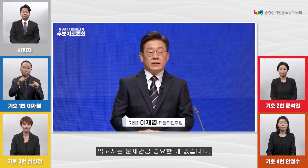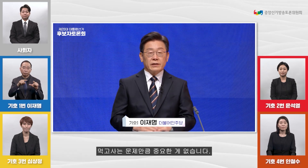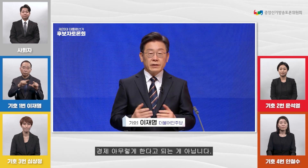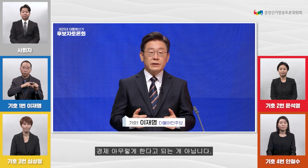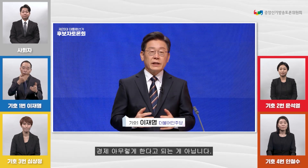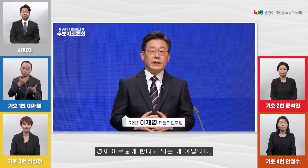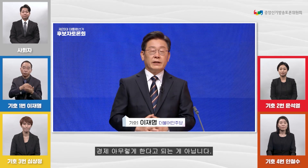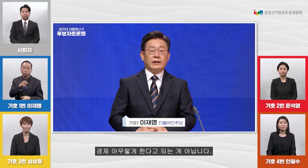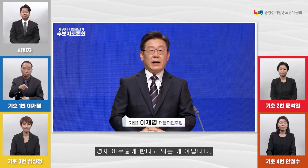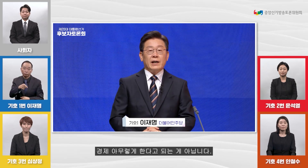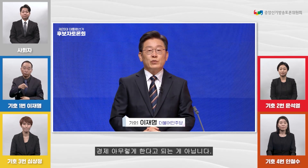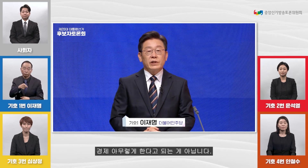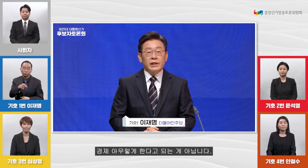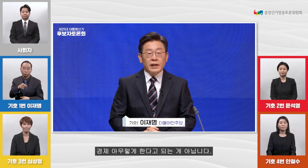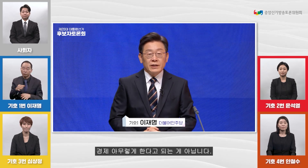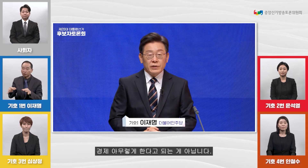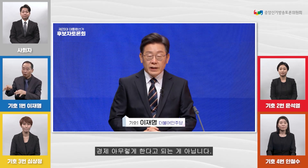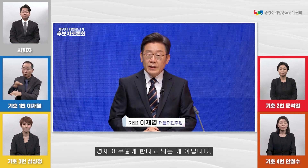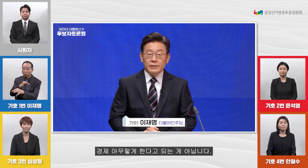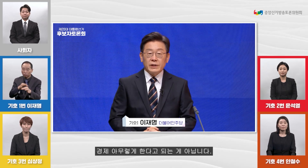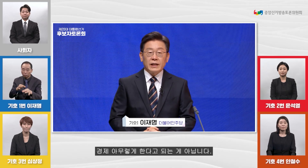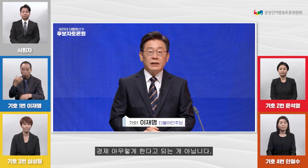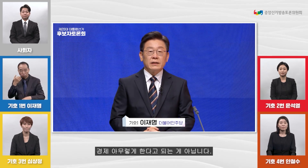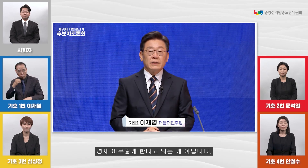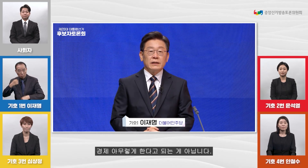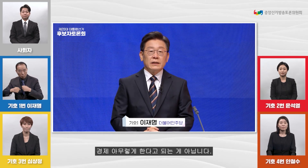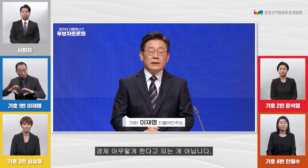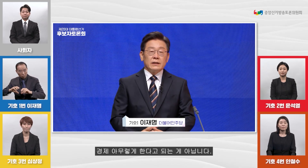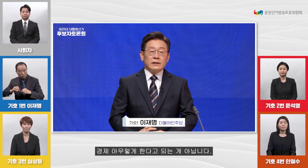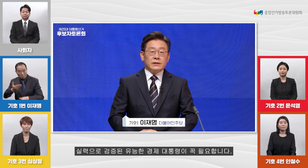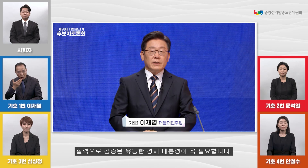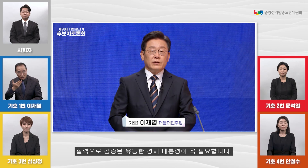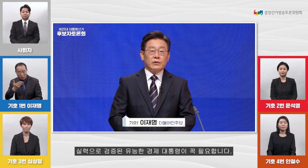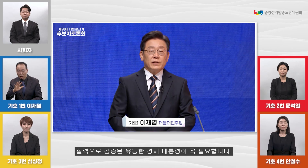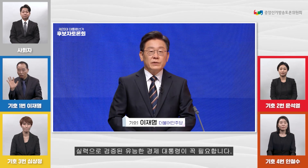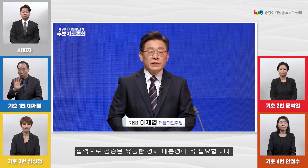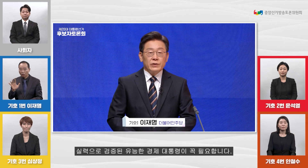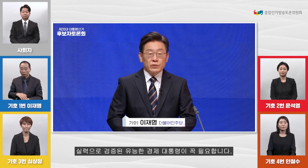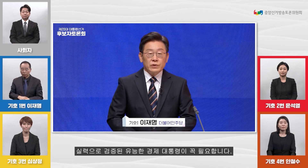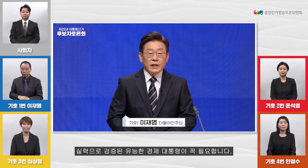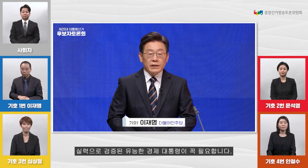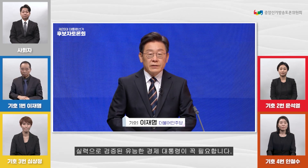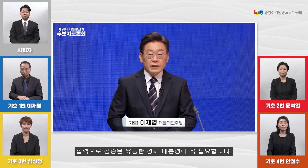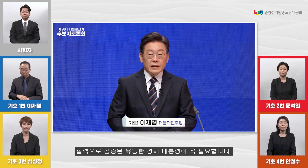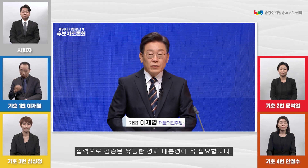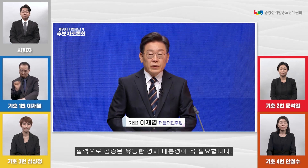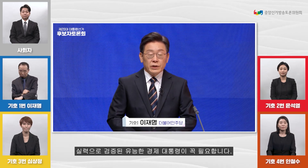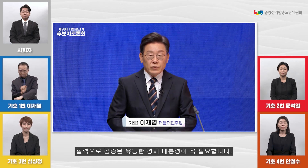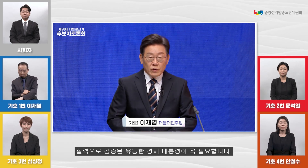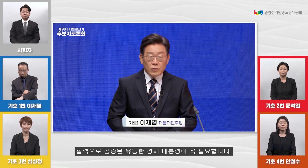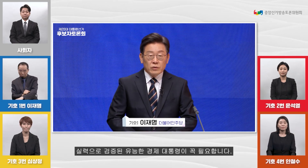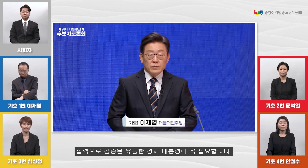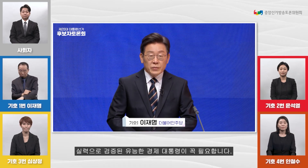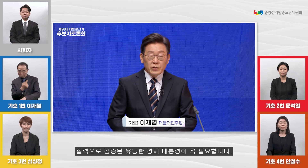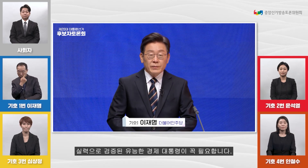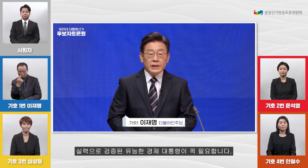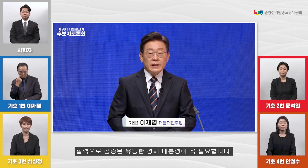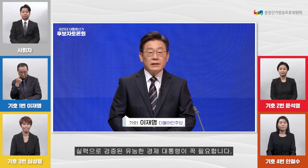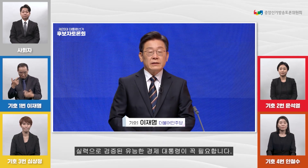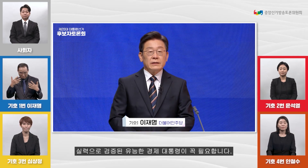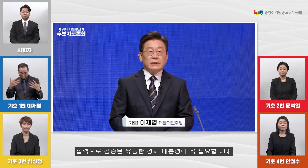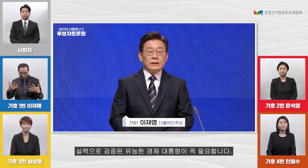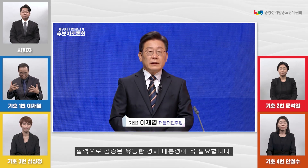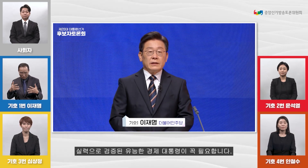없습니다. 경제 아무렇게나 한다고 되는 게 아닙니다. 실력으로 검증된 유능한 경제 대통령이 꼭